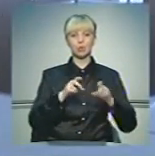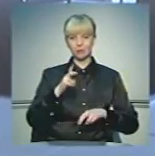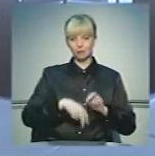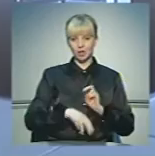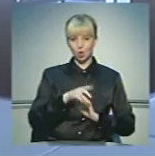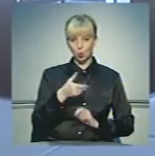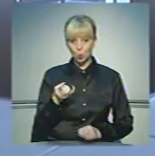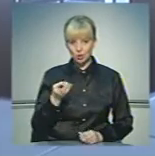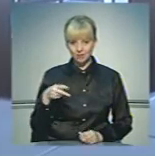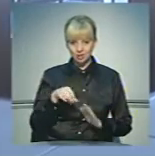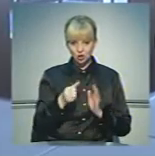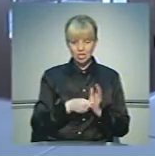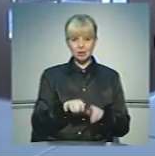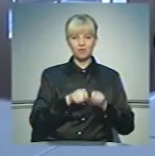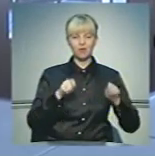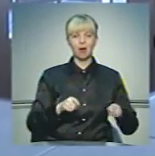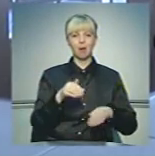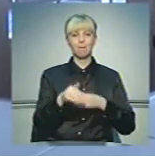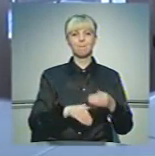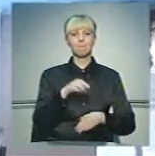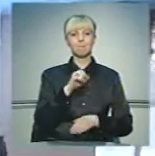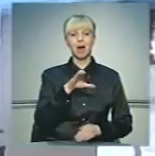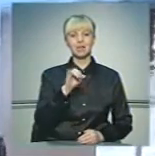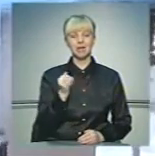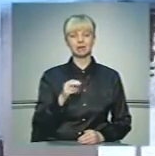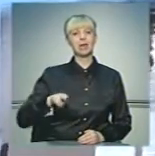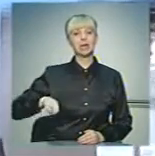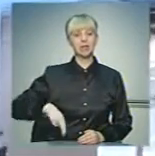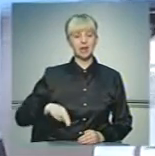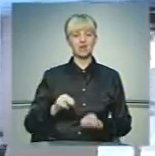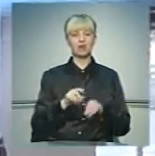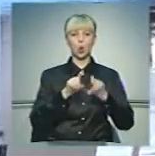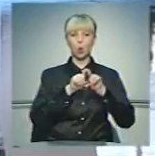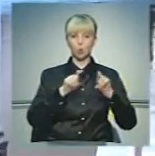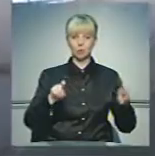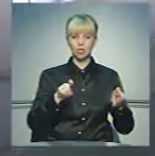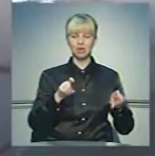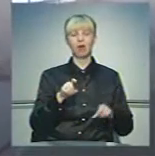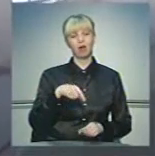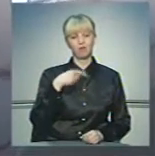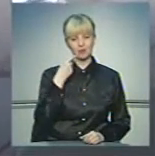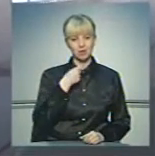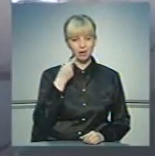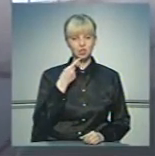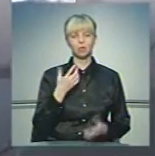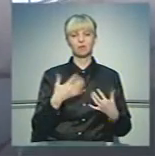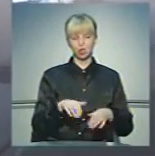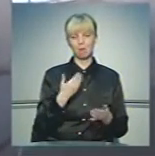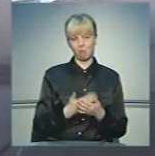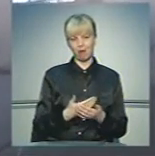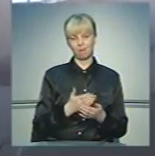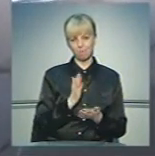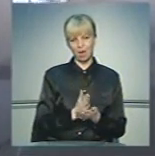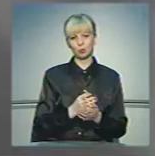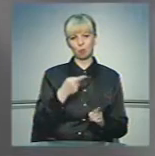грудня 2016-го там відкрили басейн. Директор Мигівського навчально-виховного комплексу Іван Кравчук зазначає, вже мають